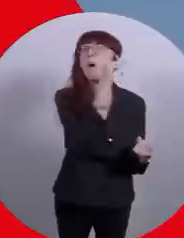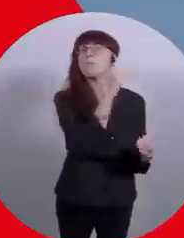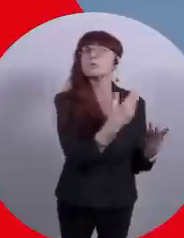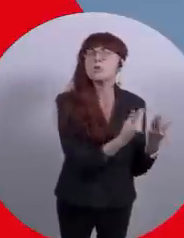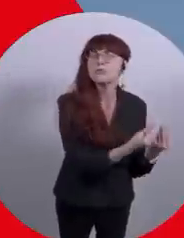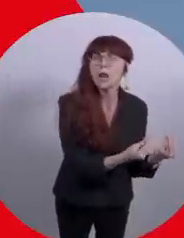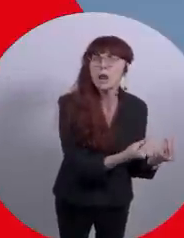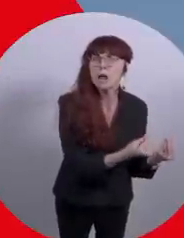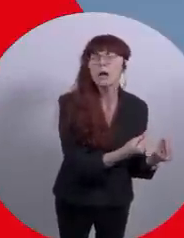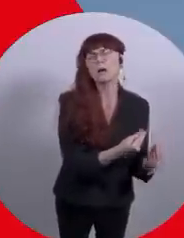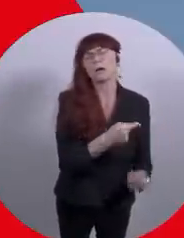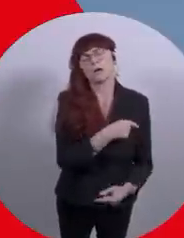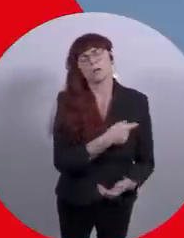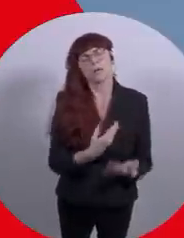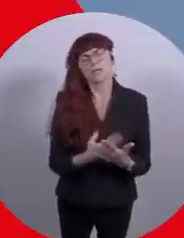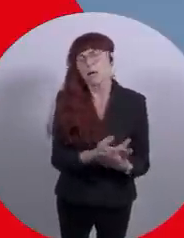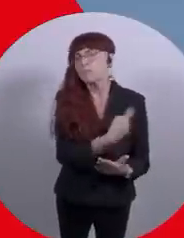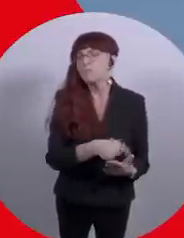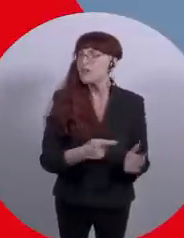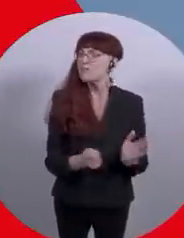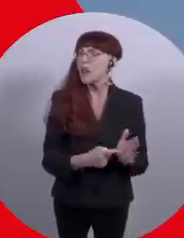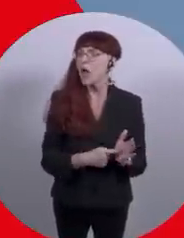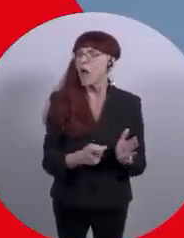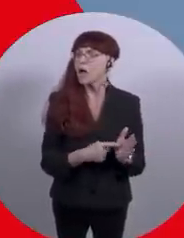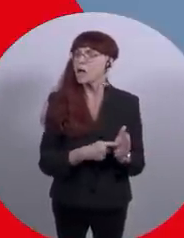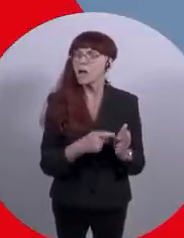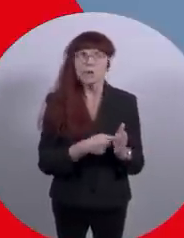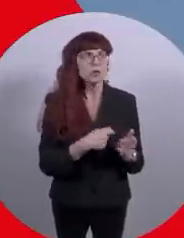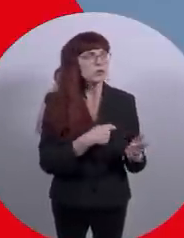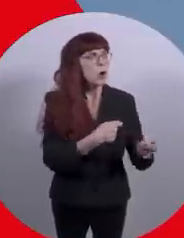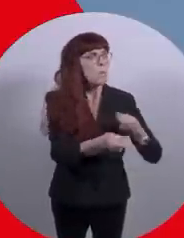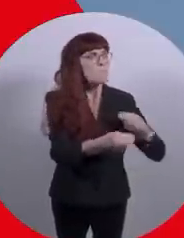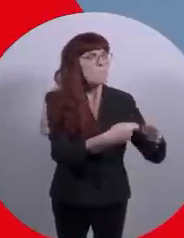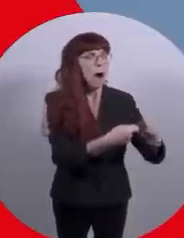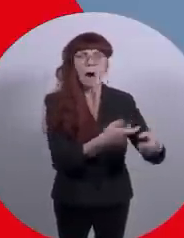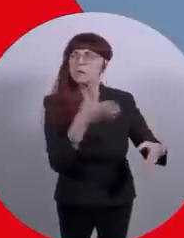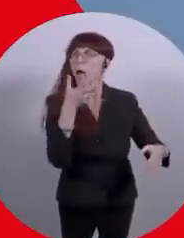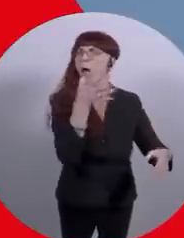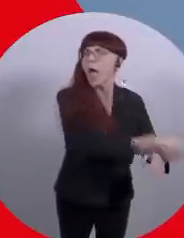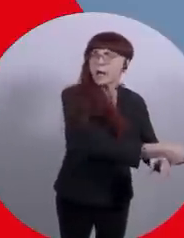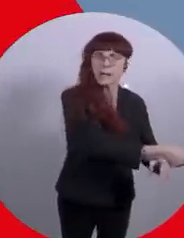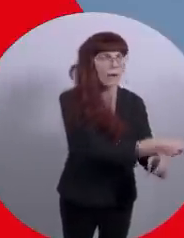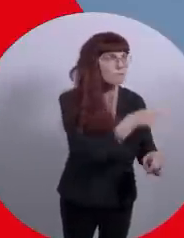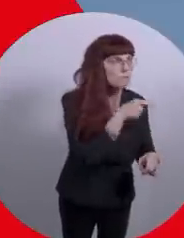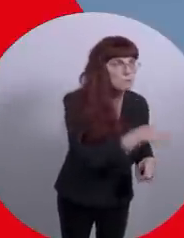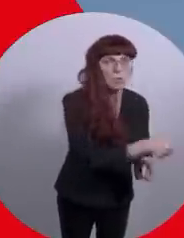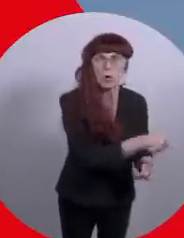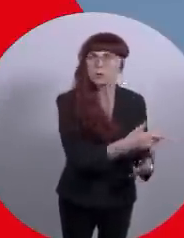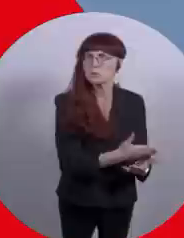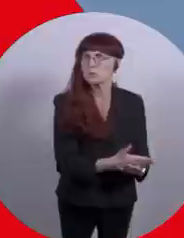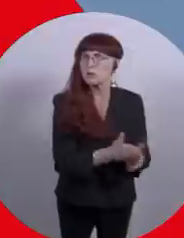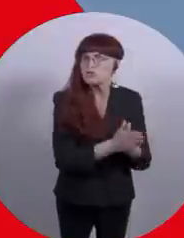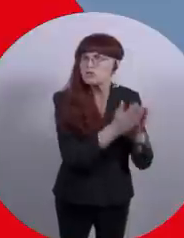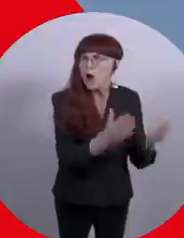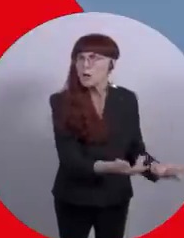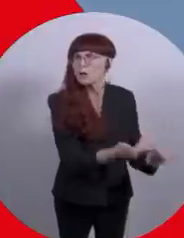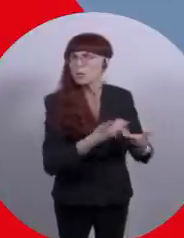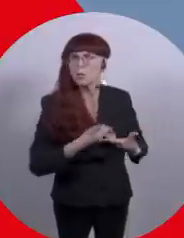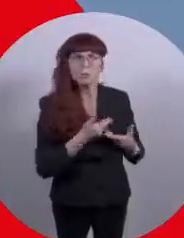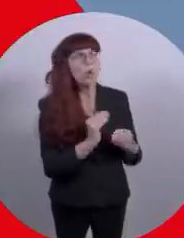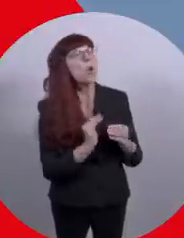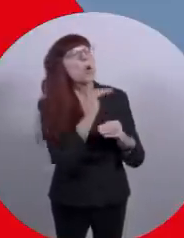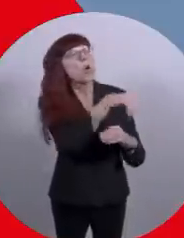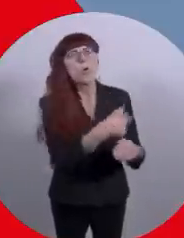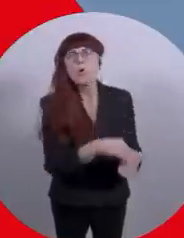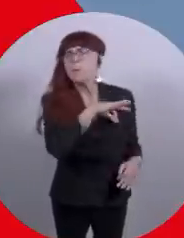fordern wir auch hier einen Eingriff in den radikalen Markt der uns solche Schaden zufügt bevor ihnen das mal übergewinne sofort